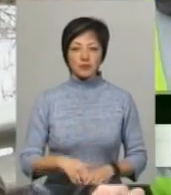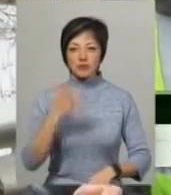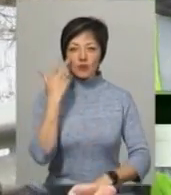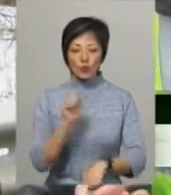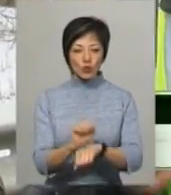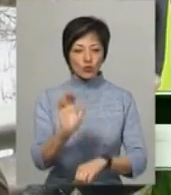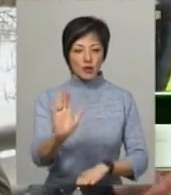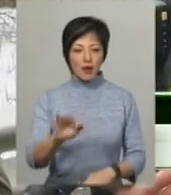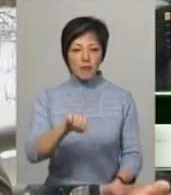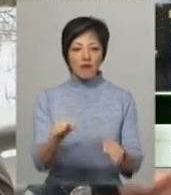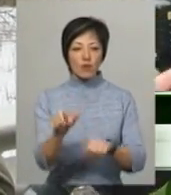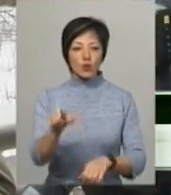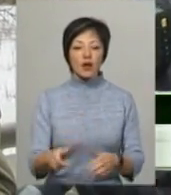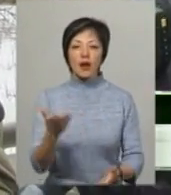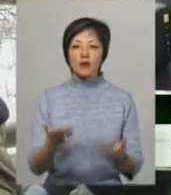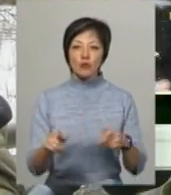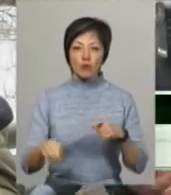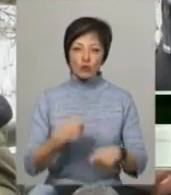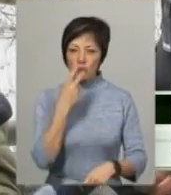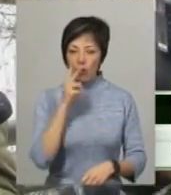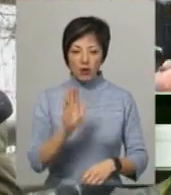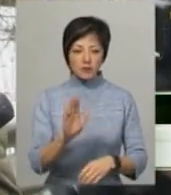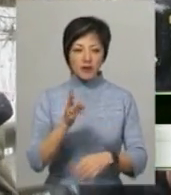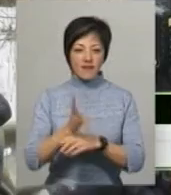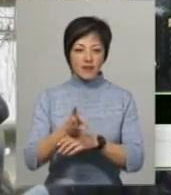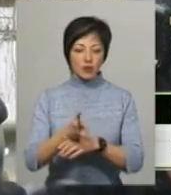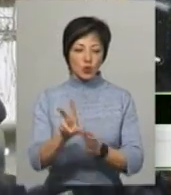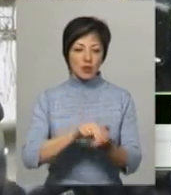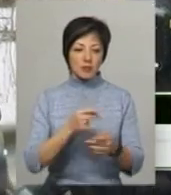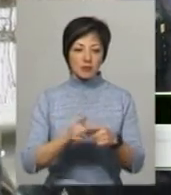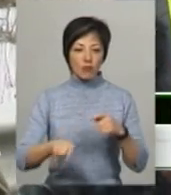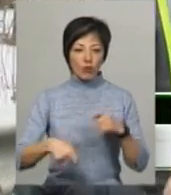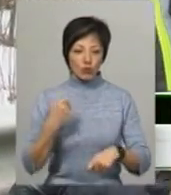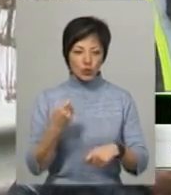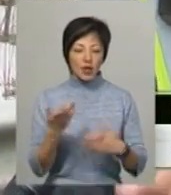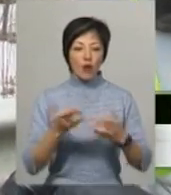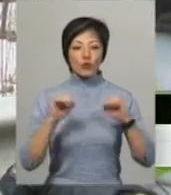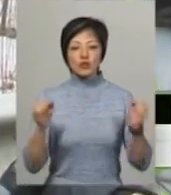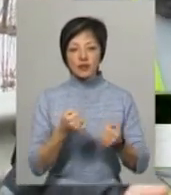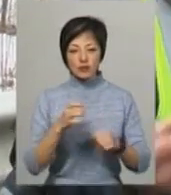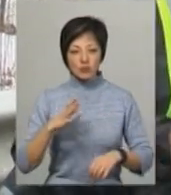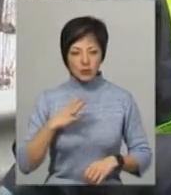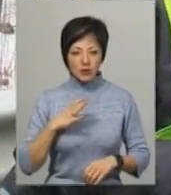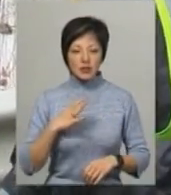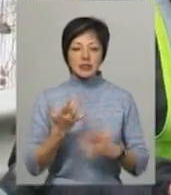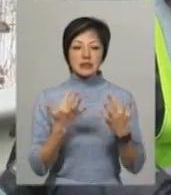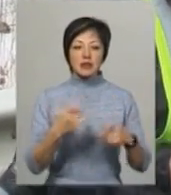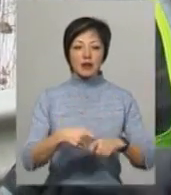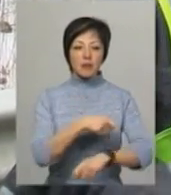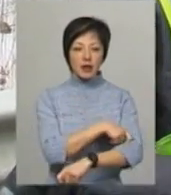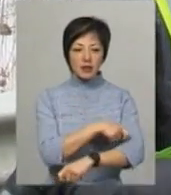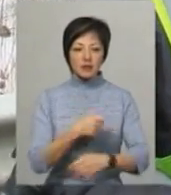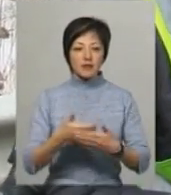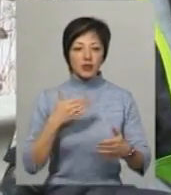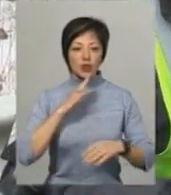водія, якщо він порушив, ми йому показуємо відеозапис даного правопорушення, за якою швидкістю їхав, за скільки метрів